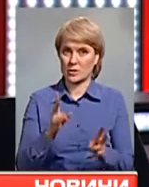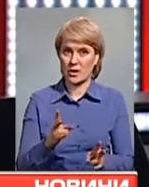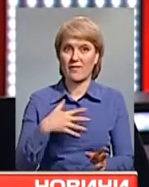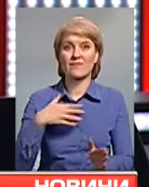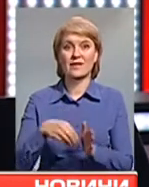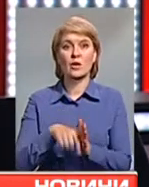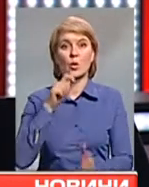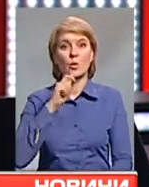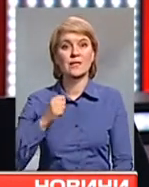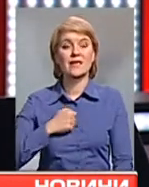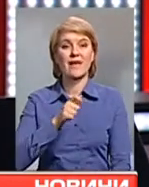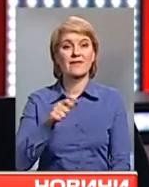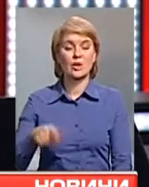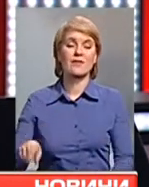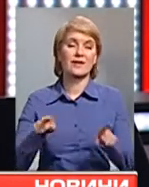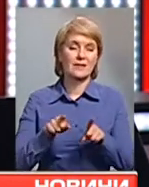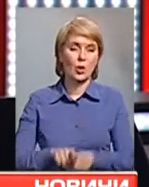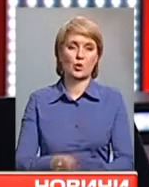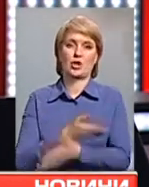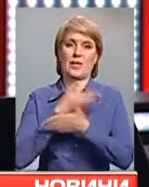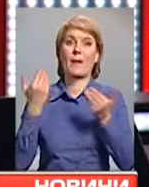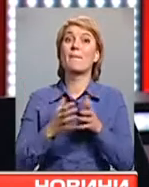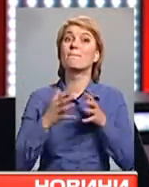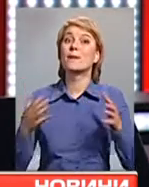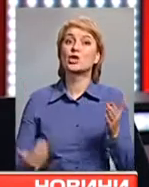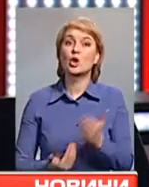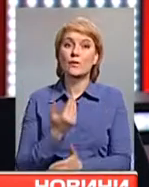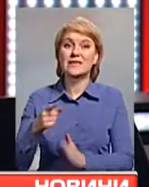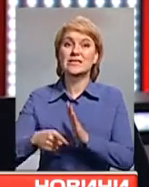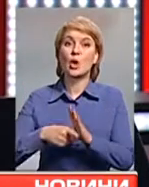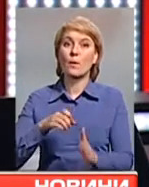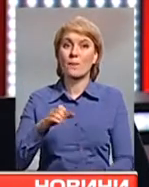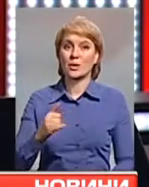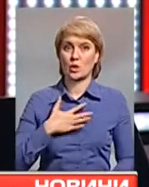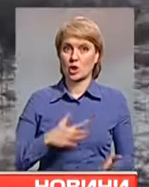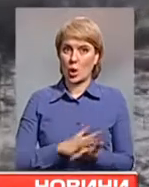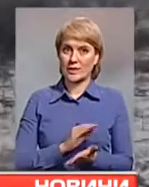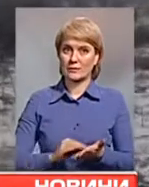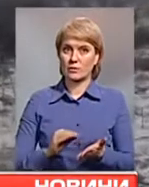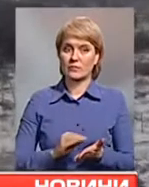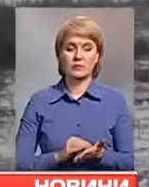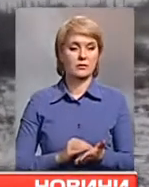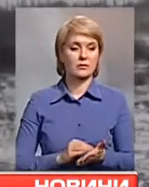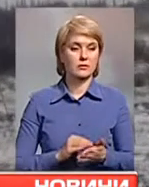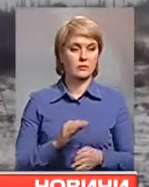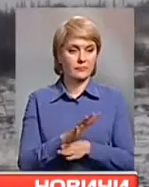Втрат серед українських військових також немає. Більше новин з Донбасу у Володимира Карабана.